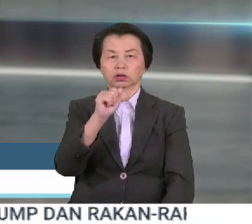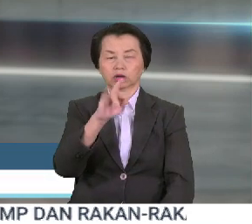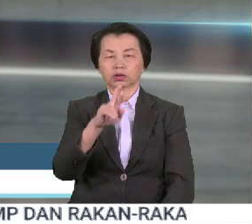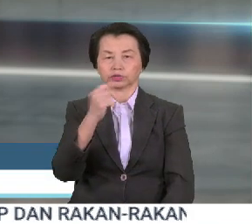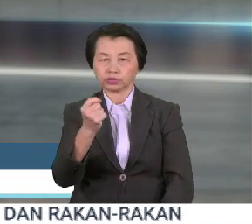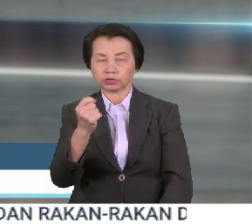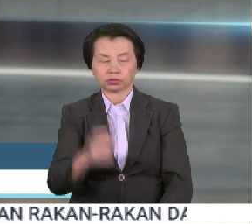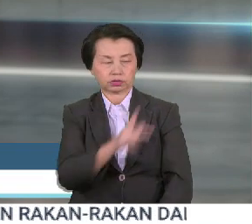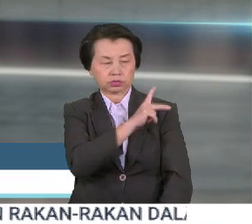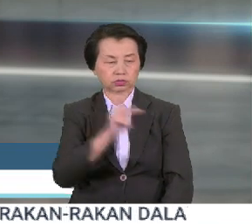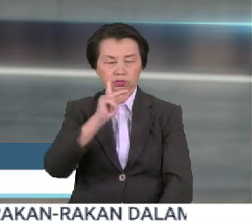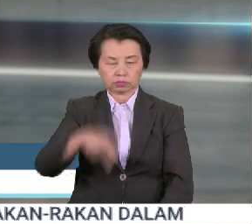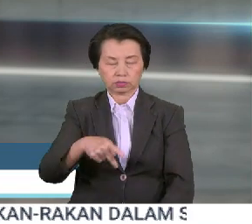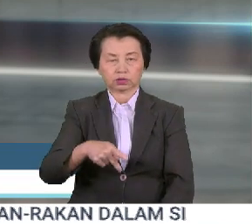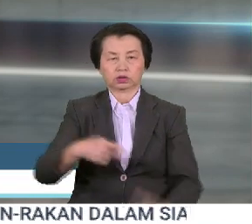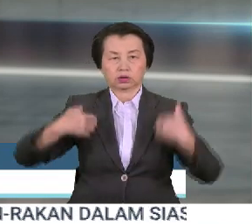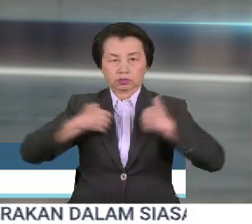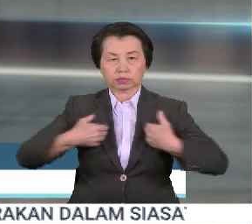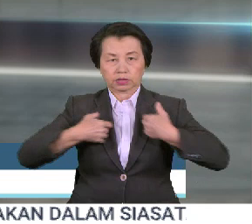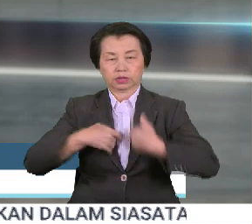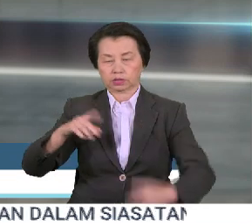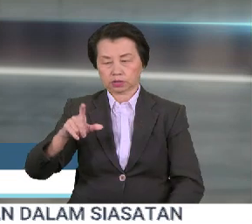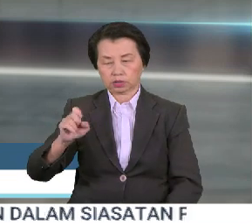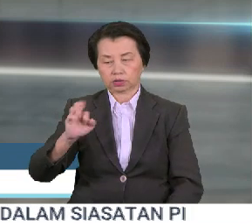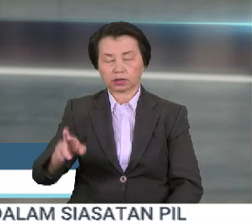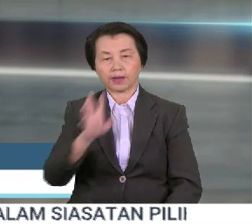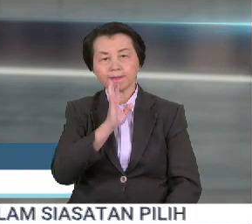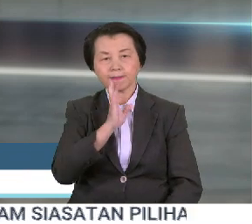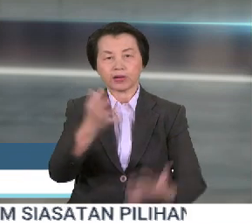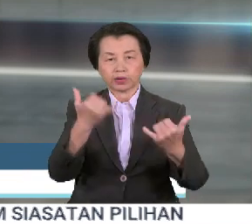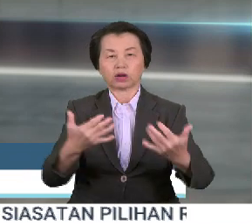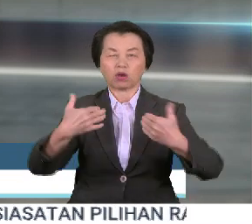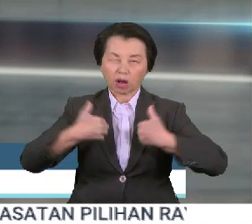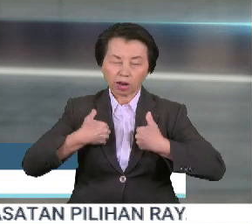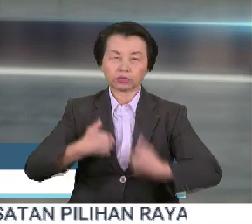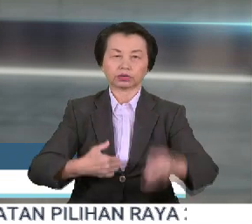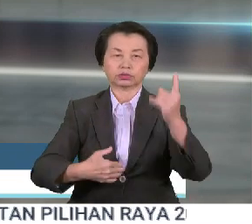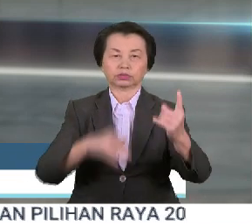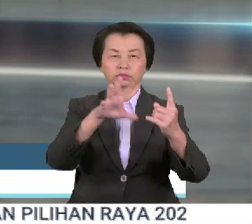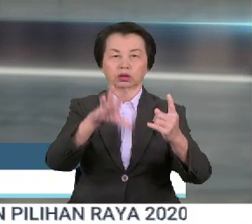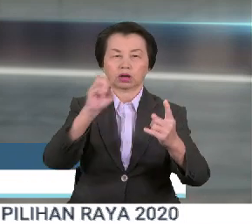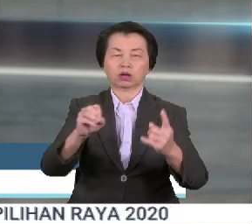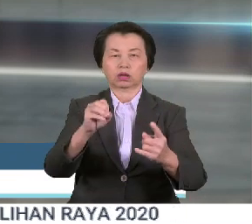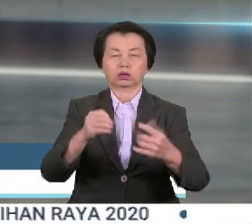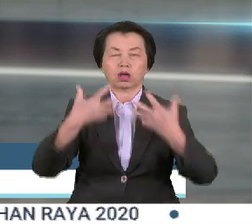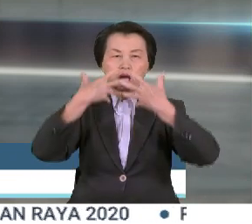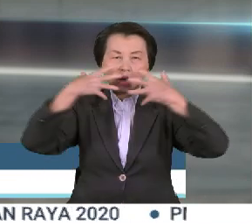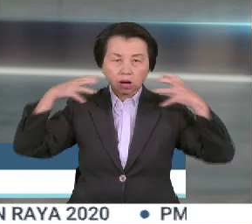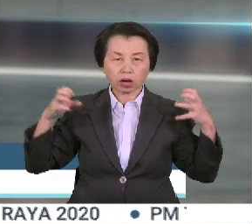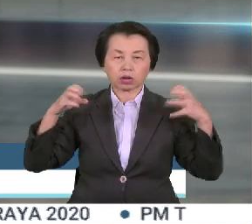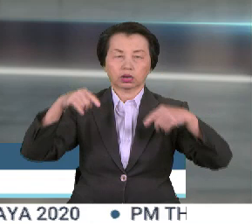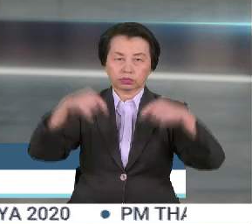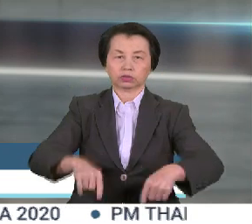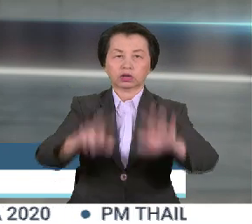menurut ketua pengarah priliton Datuk Abdul qadi Abu Hasyim kini hanya terdapat 150 populasi harimau melayar